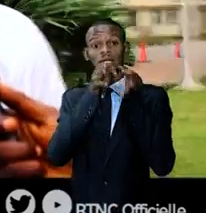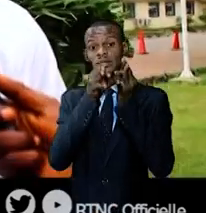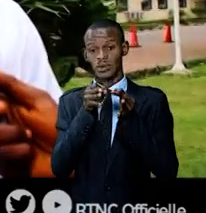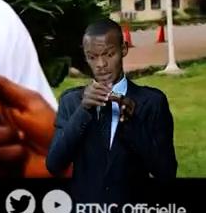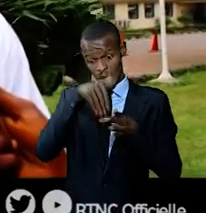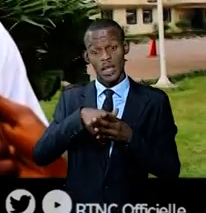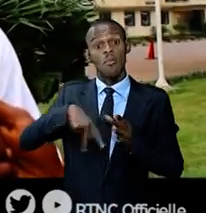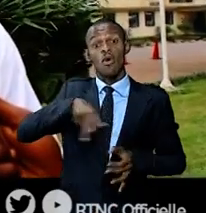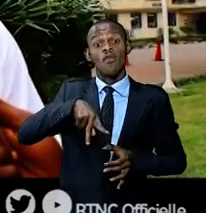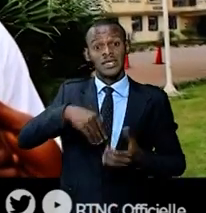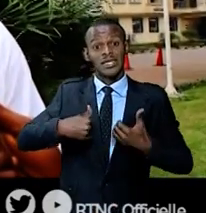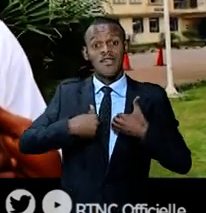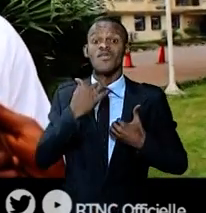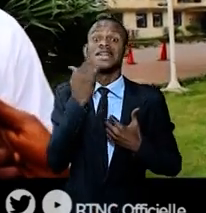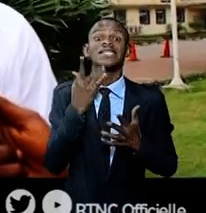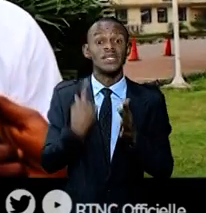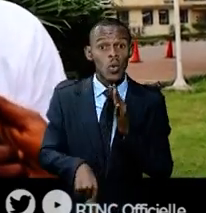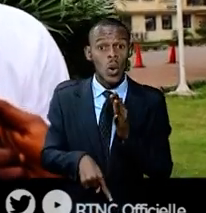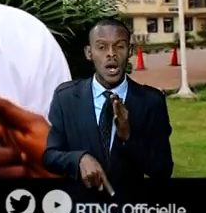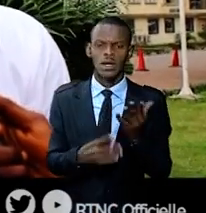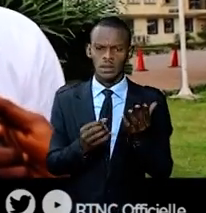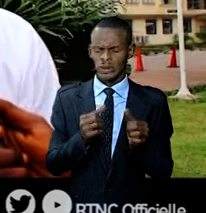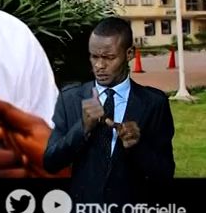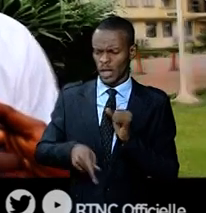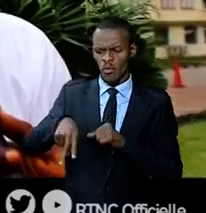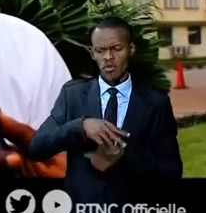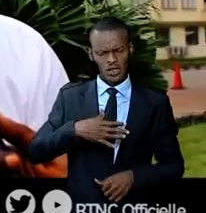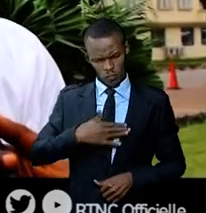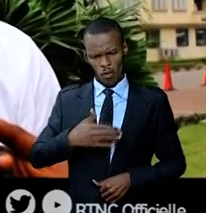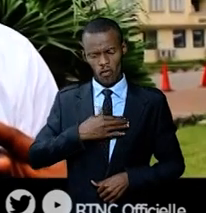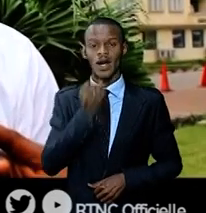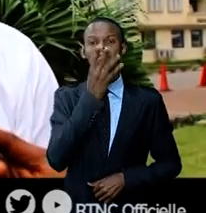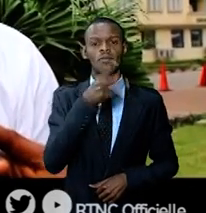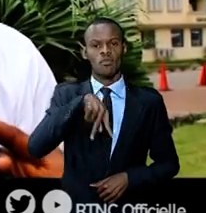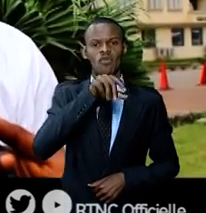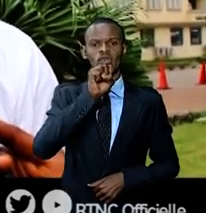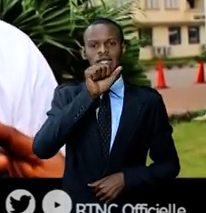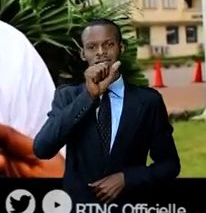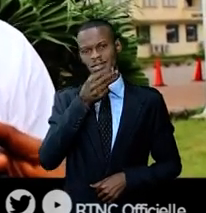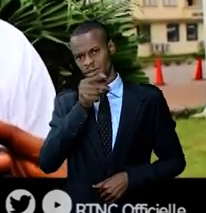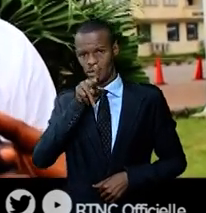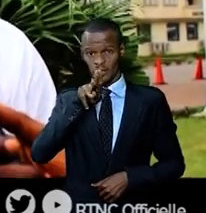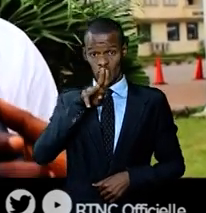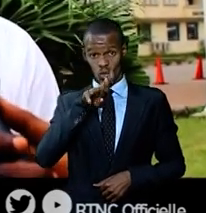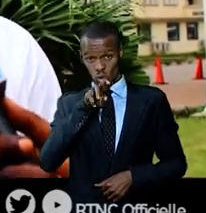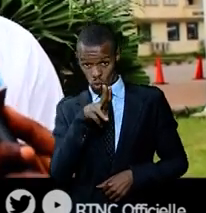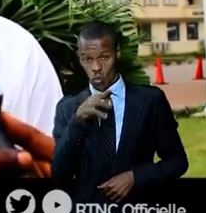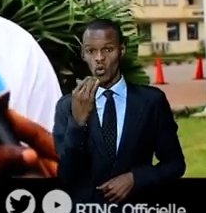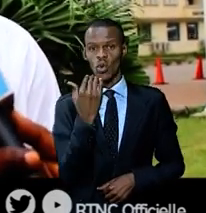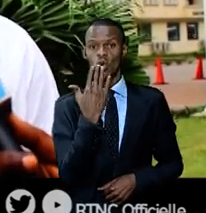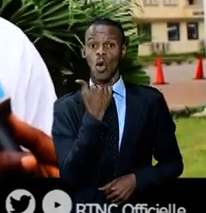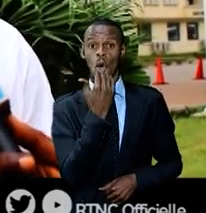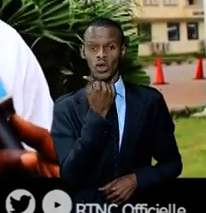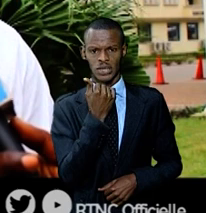de se mettre en mouvement. Je citerai par exemple la province de Sankuru qui est en projet avec une nouvelle ville qui se crée, la ville